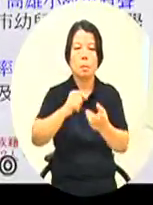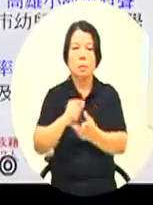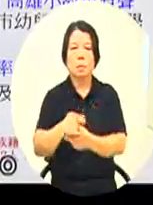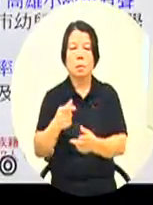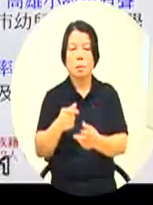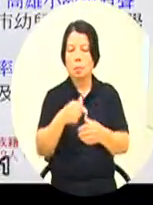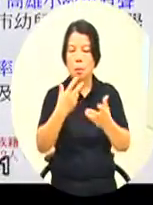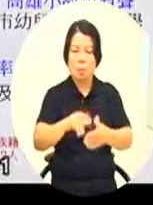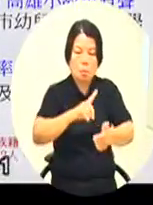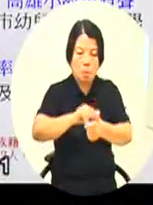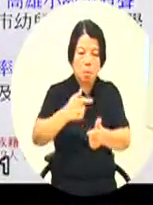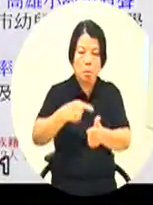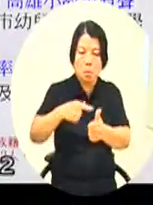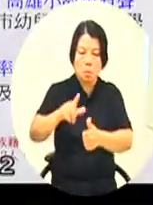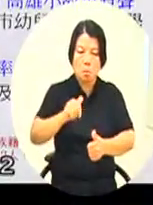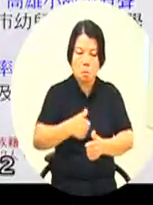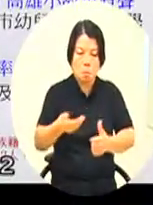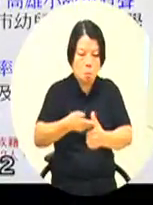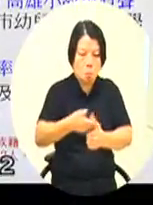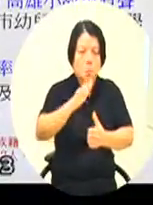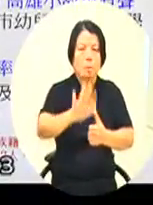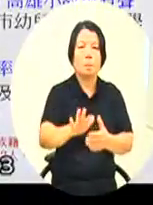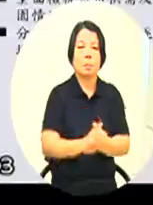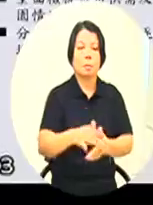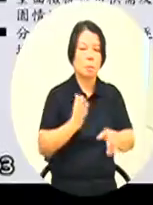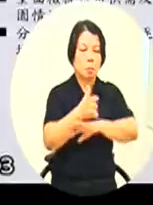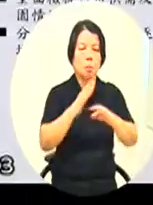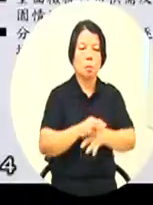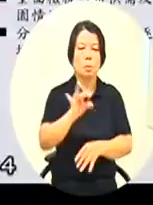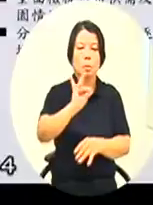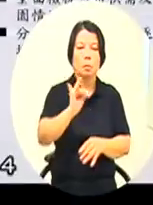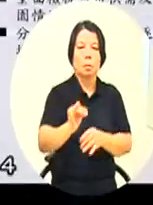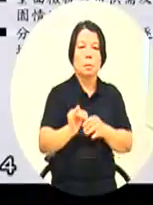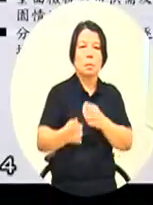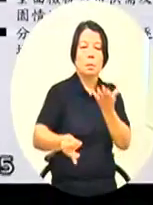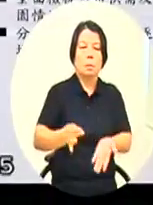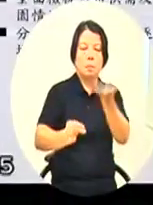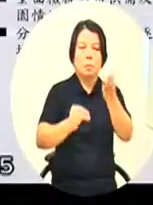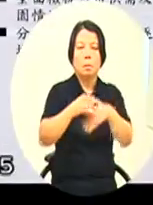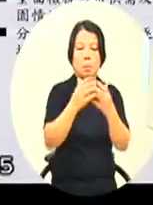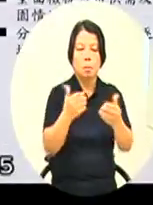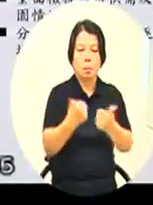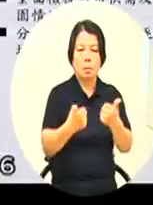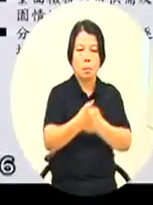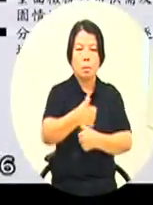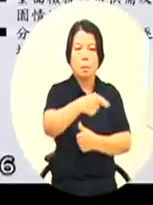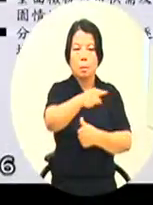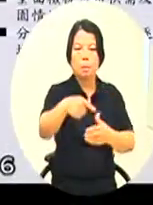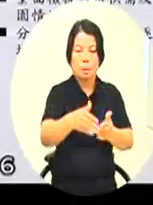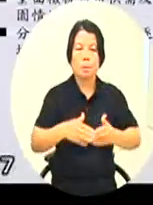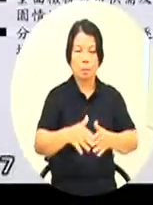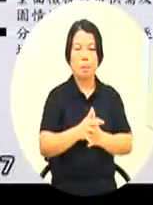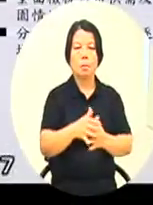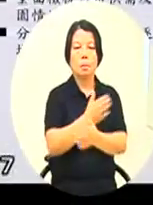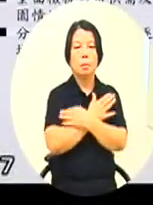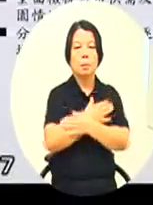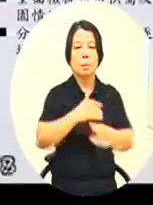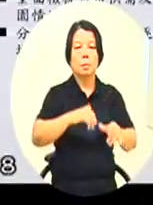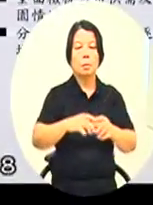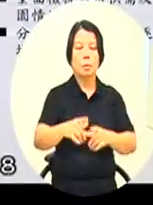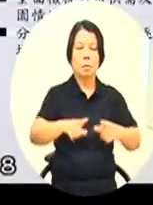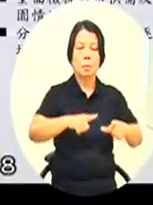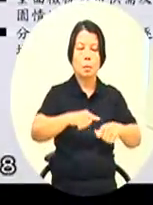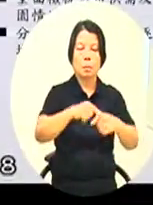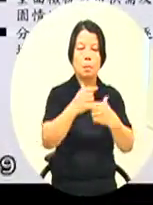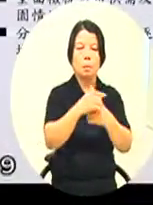资，这个有超过100名哦。那另外一个就是各位议员会非常关心的，就是幼儿教保服务的公共化这